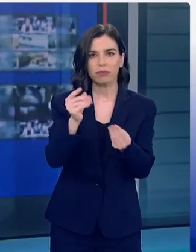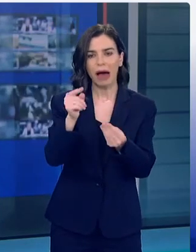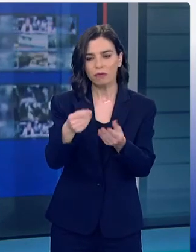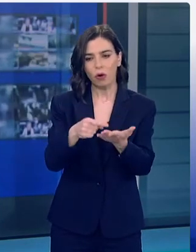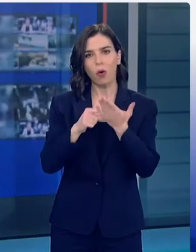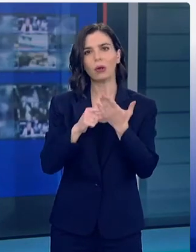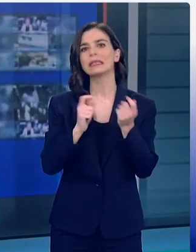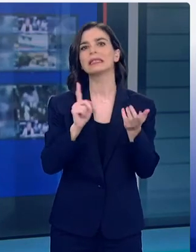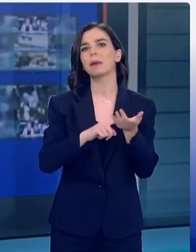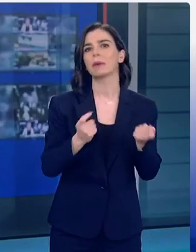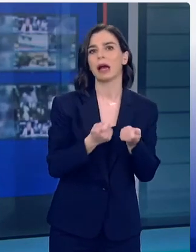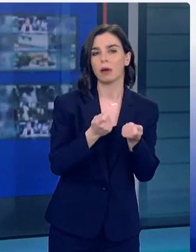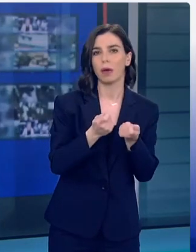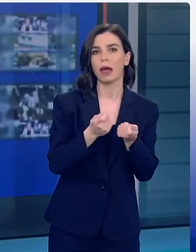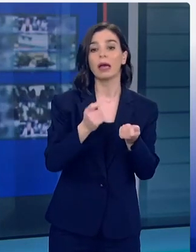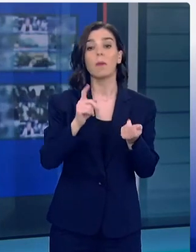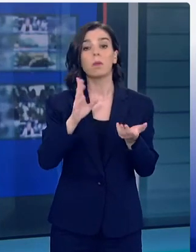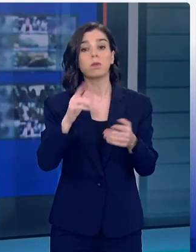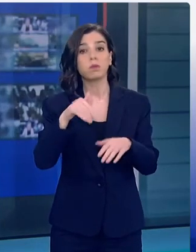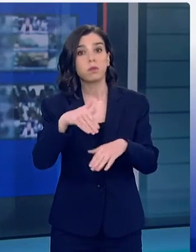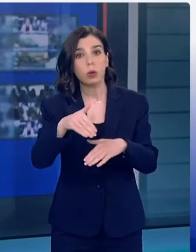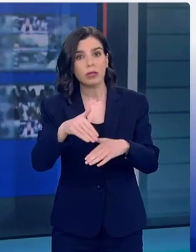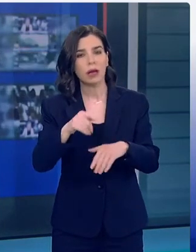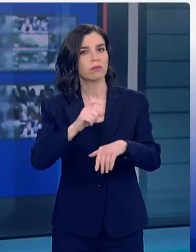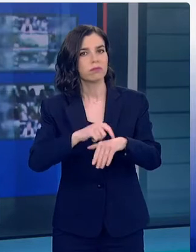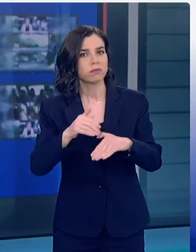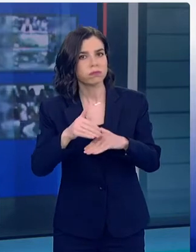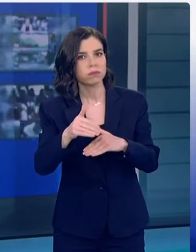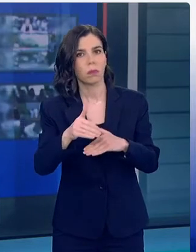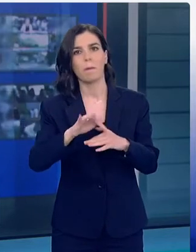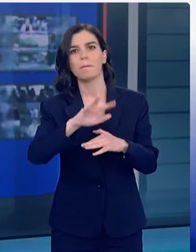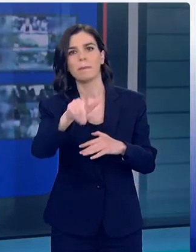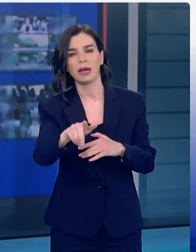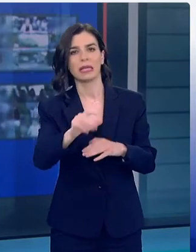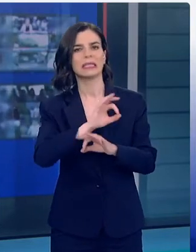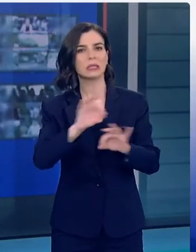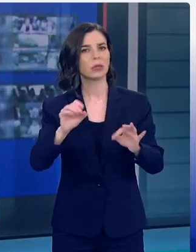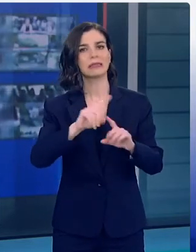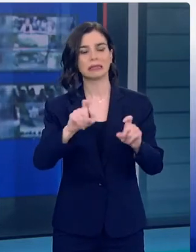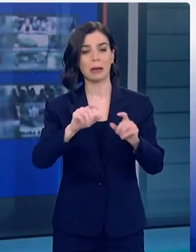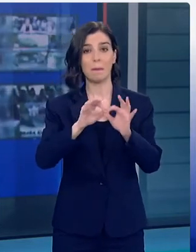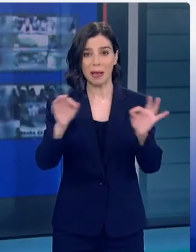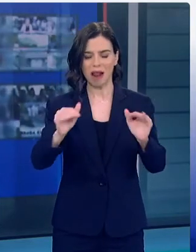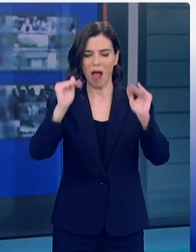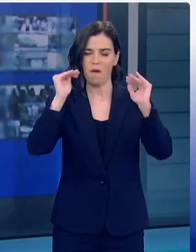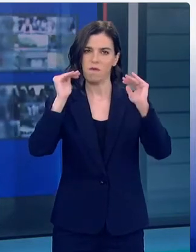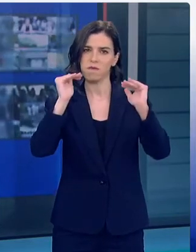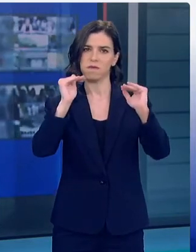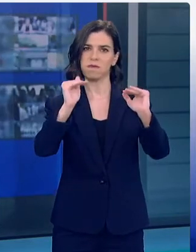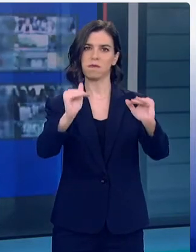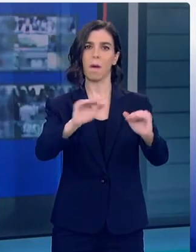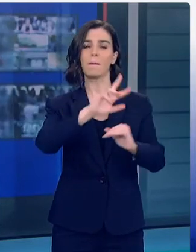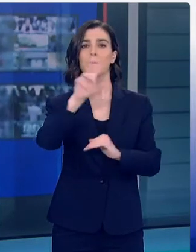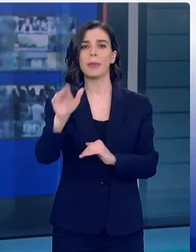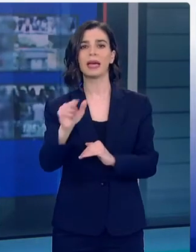να κάνουμε, καθώς και πότε και πώς πρέπει να το κάνουμε. Το σίγουρο είναι ένα. Τα μέτρα ισχύουν στο ακέραιο ως και